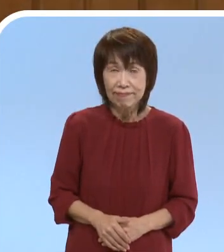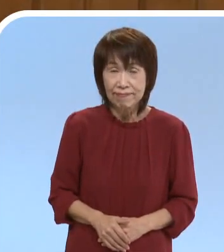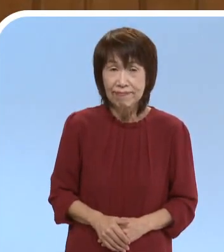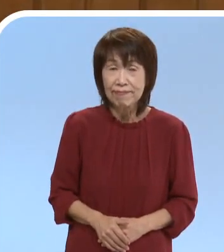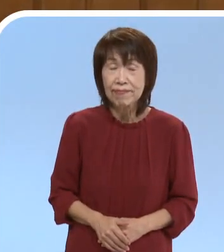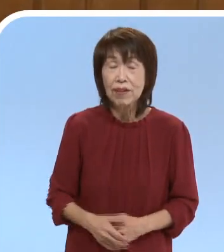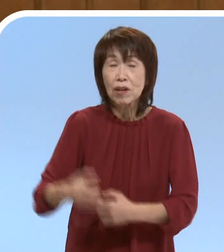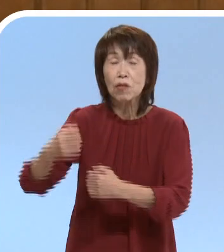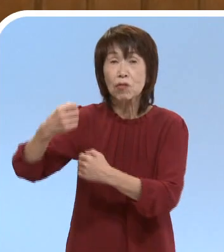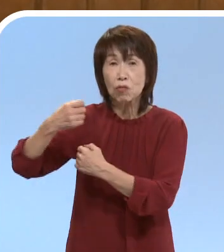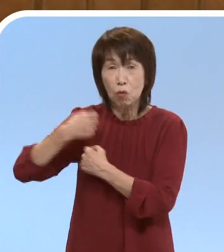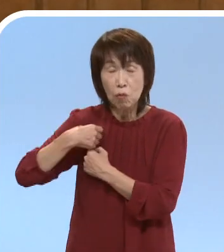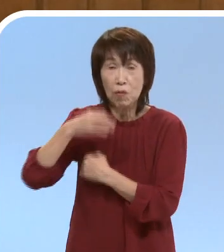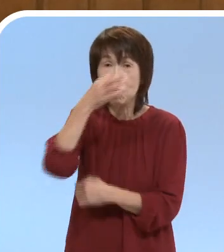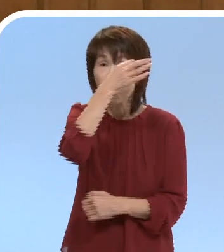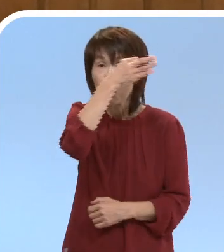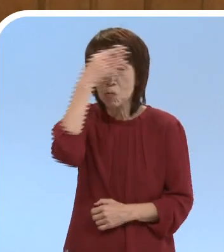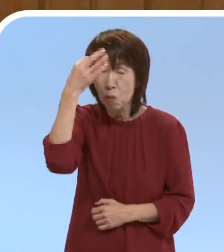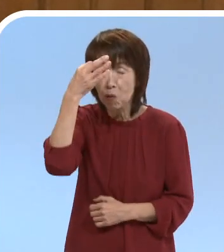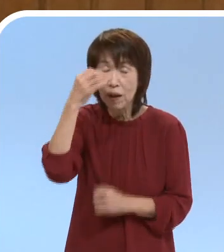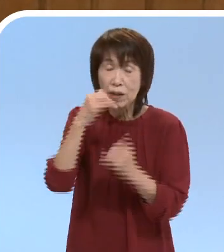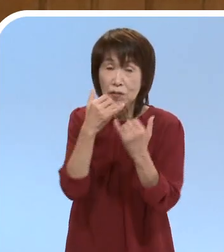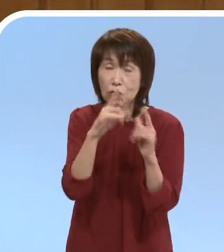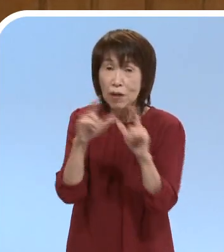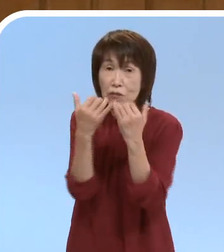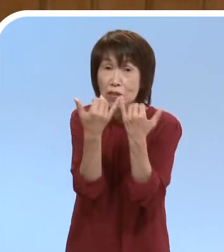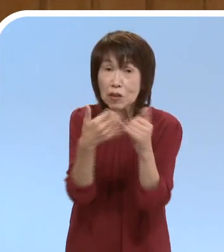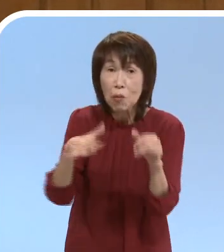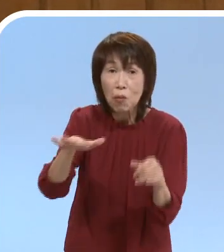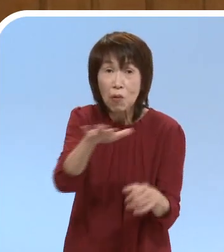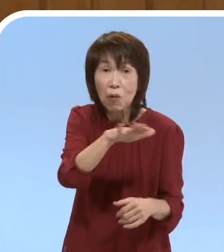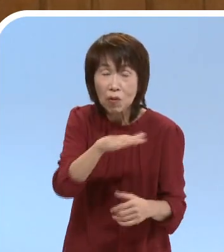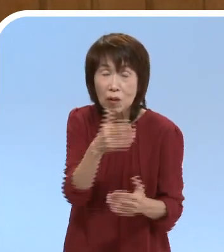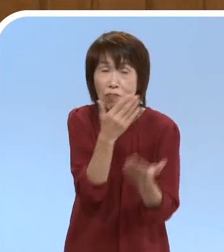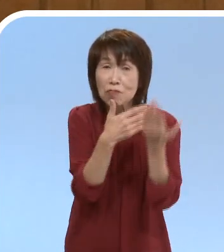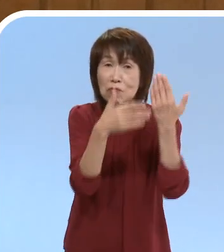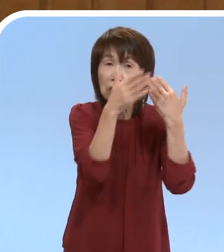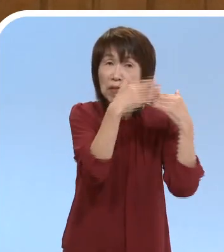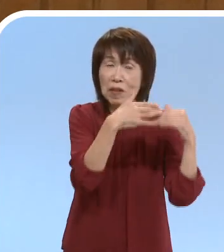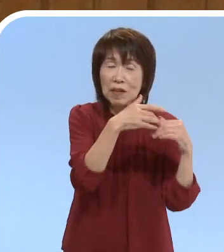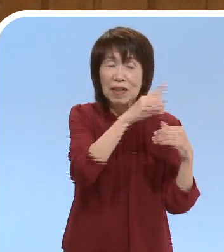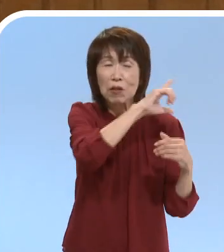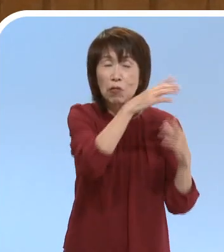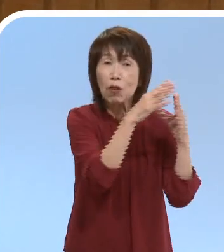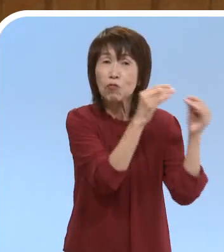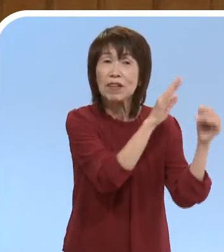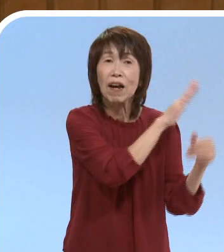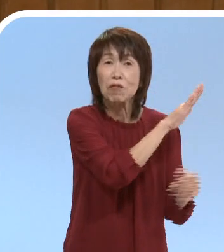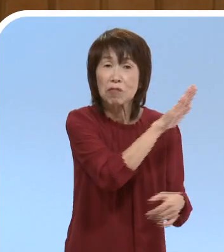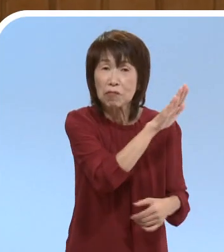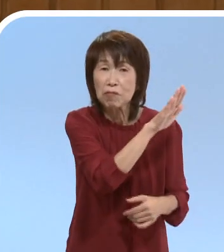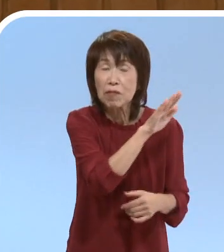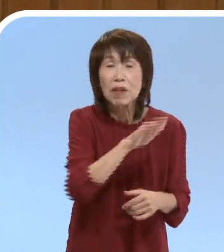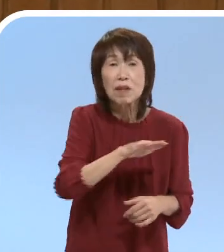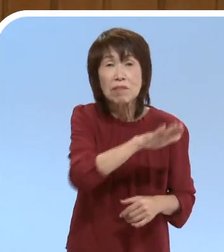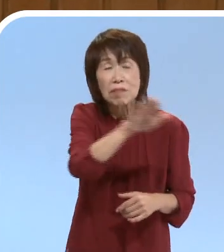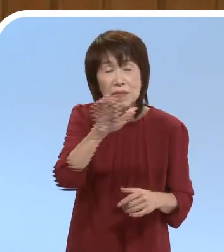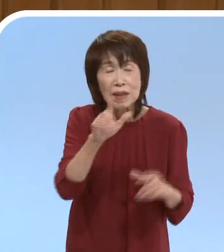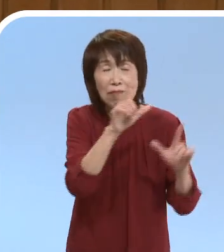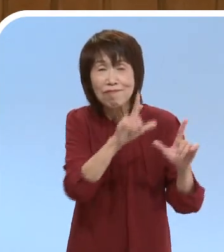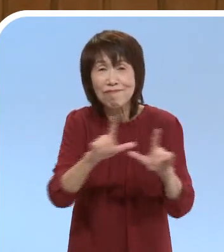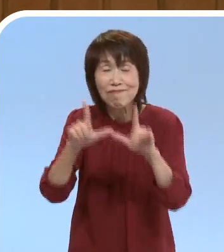いろんな国やルーツを持ちますが、まあ、多様に今日暮らすのが神戸兵庫の特色なので